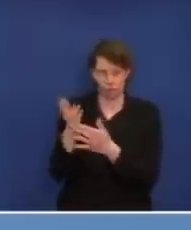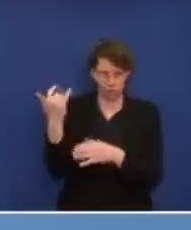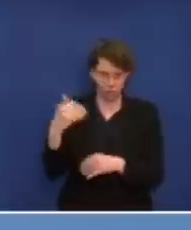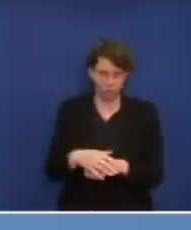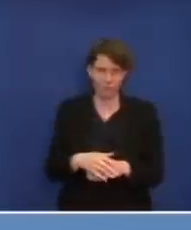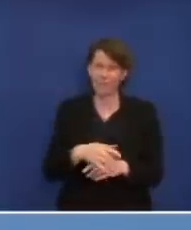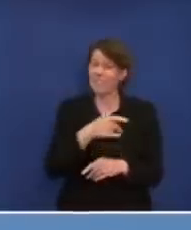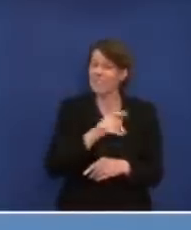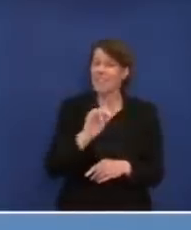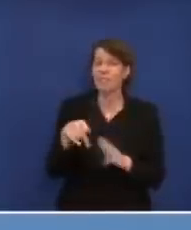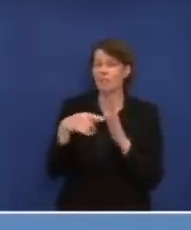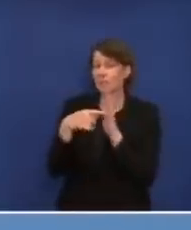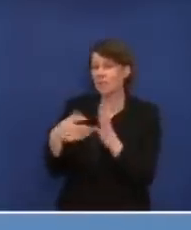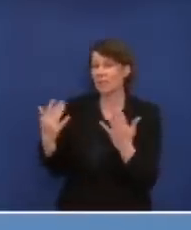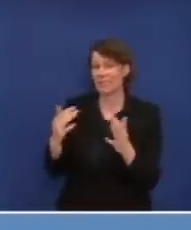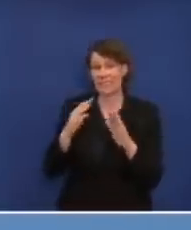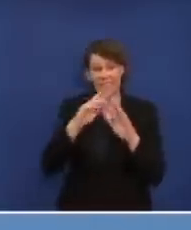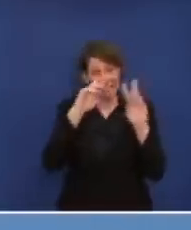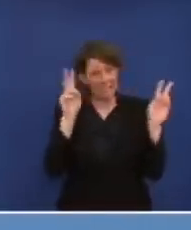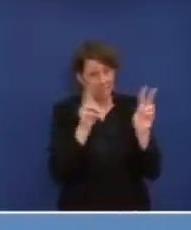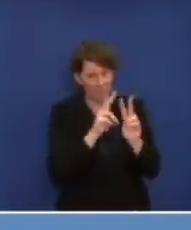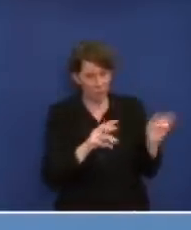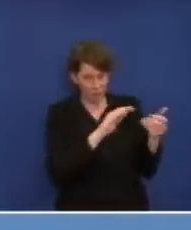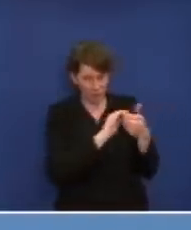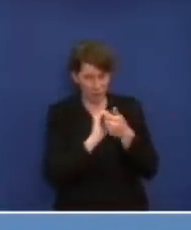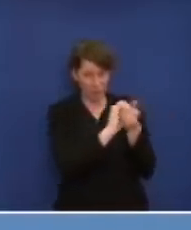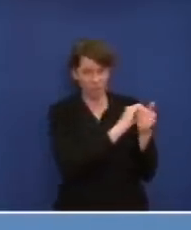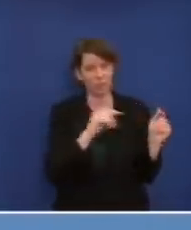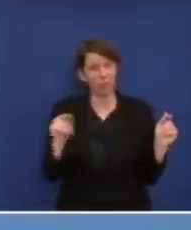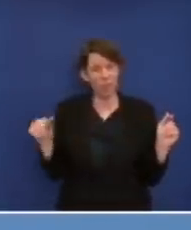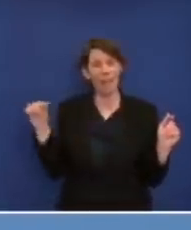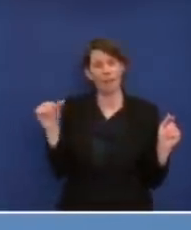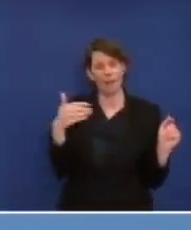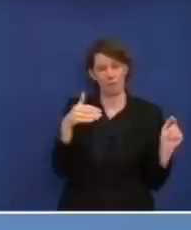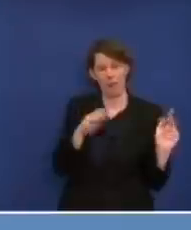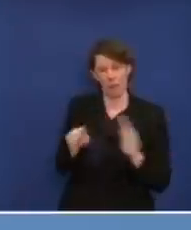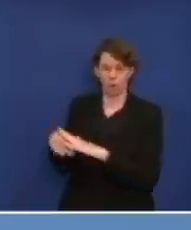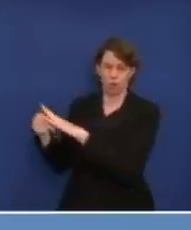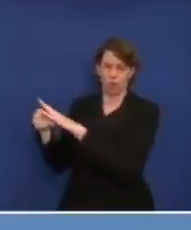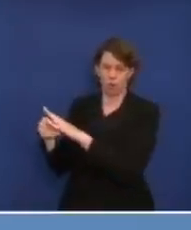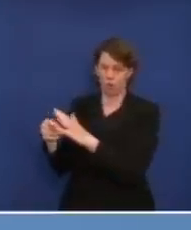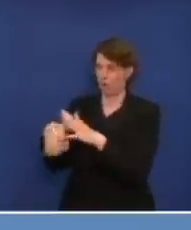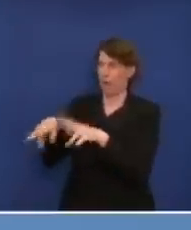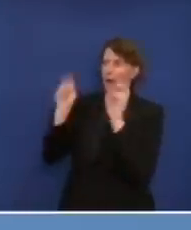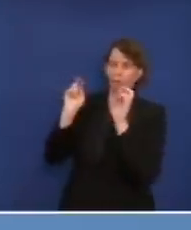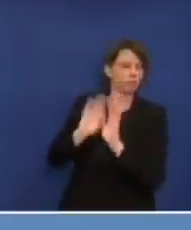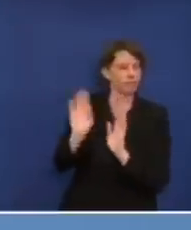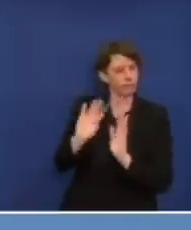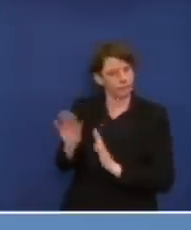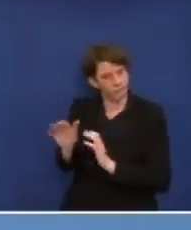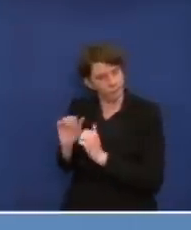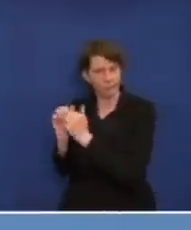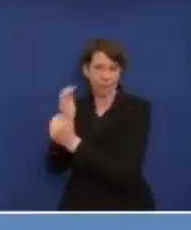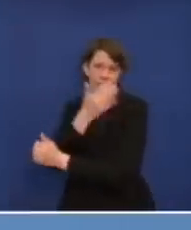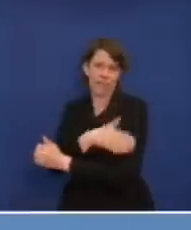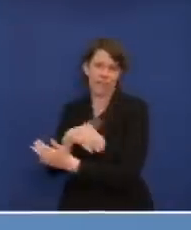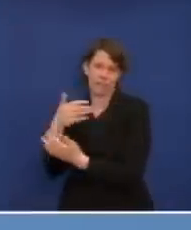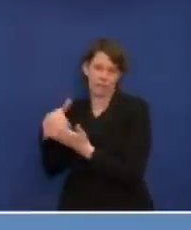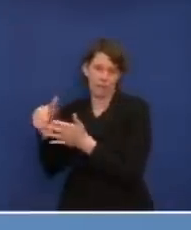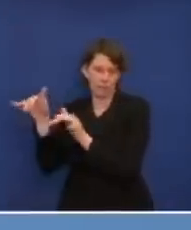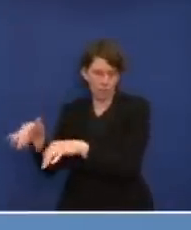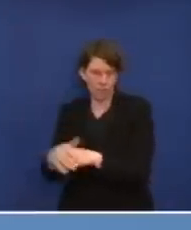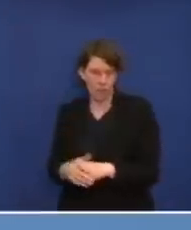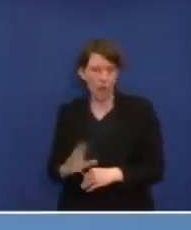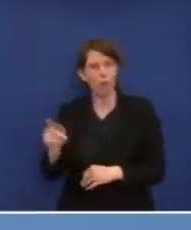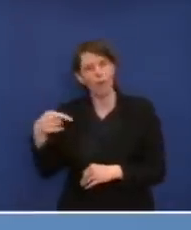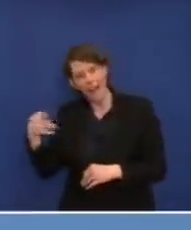die internationale Gemeinschaft wird Afghanistan weiter unterstützen. Und alle politischen Kräfte in Afghanistan